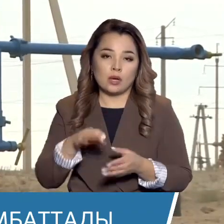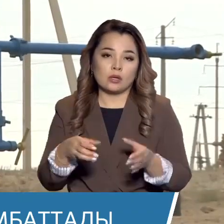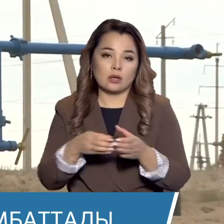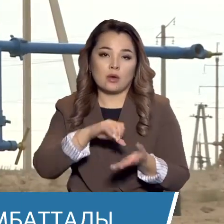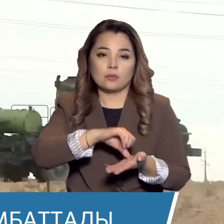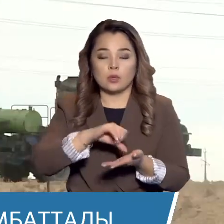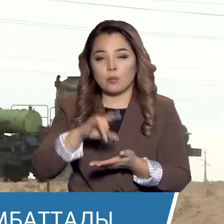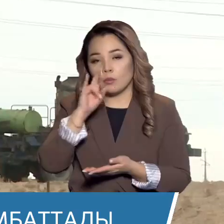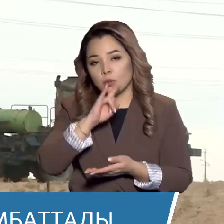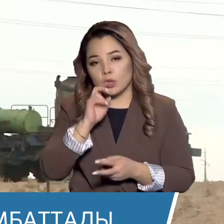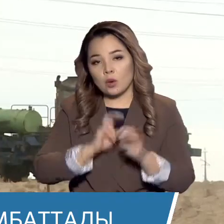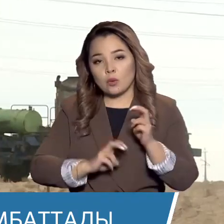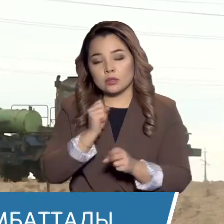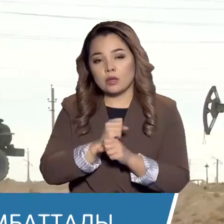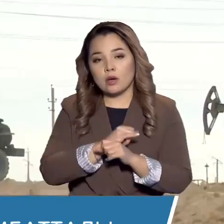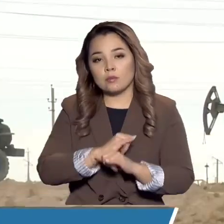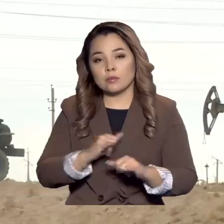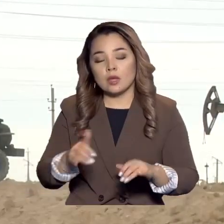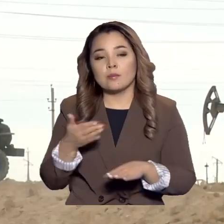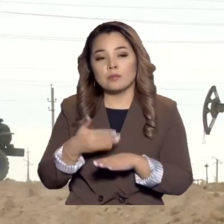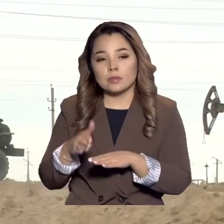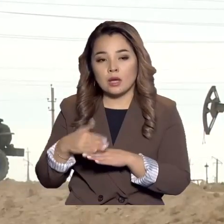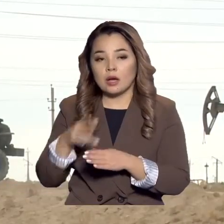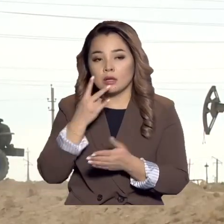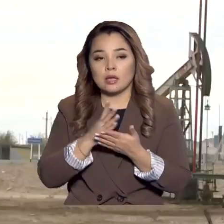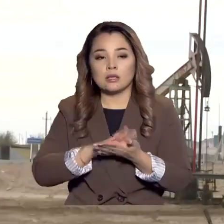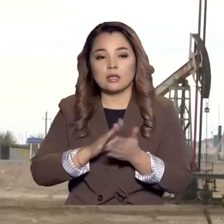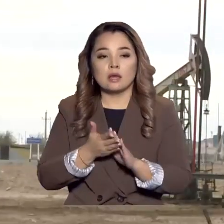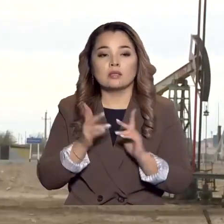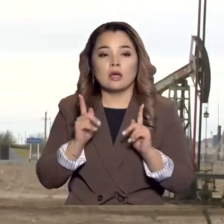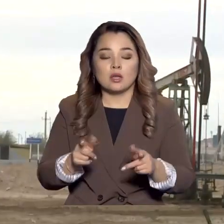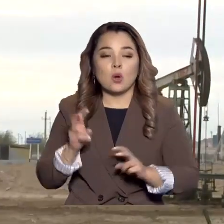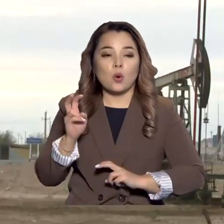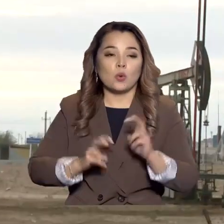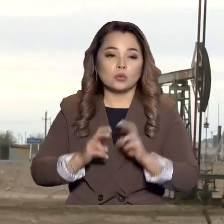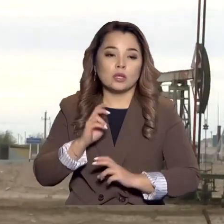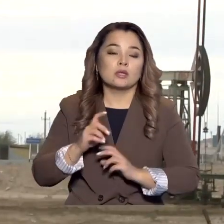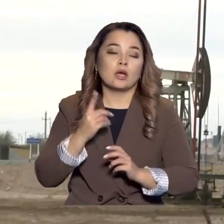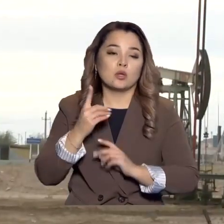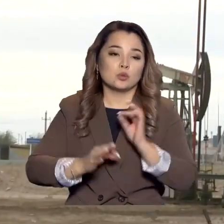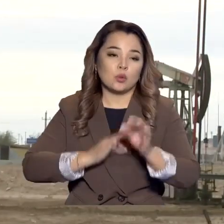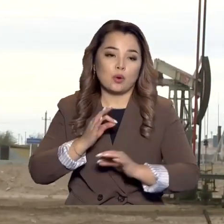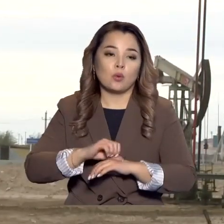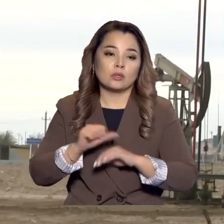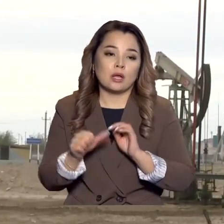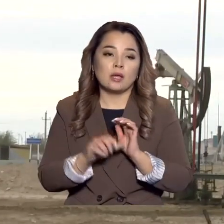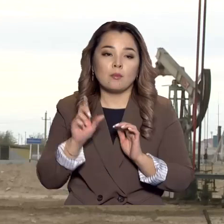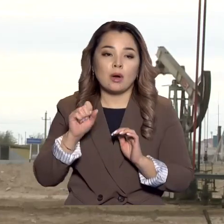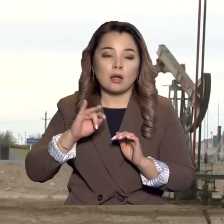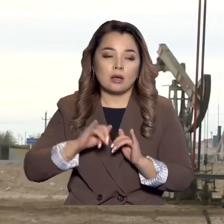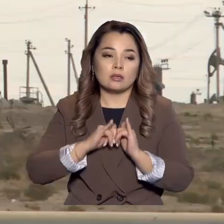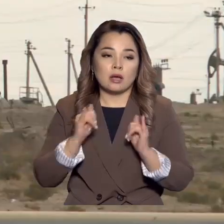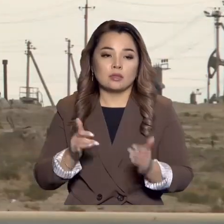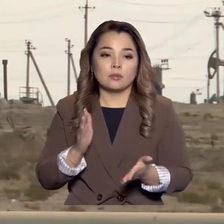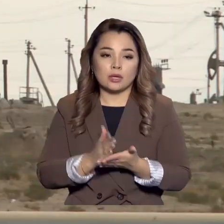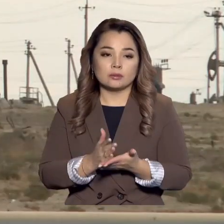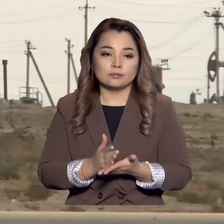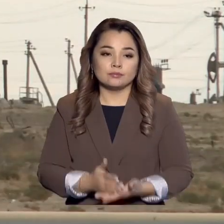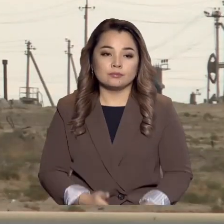елдер мұнай өндірісін біртіндеп арттыруға келіскен еді. Соған сай еліміз өндірісті тәулігіне 16 мың баррель арттырып жатыр.